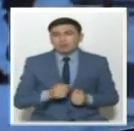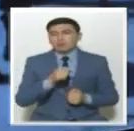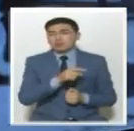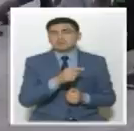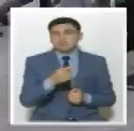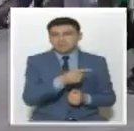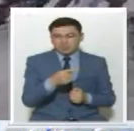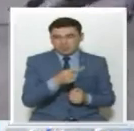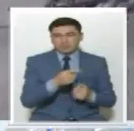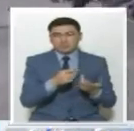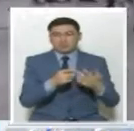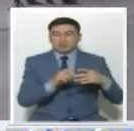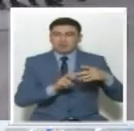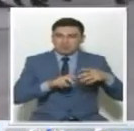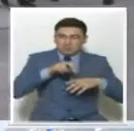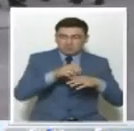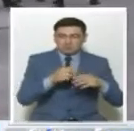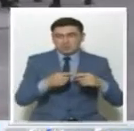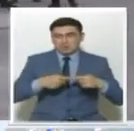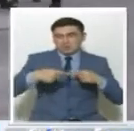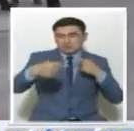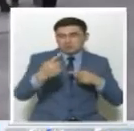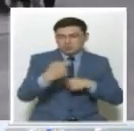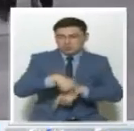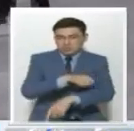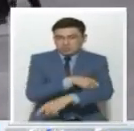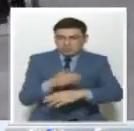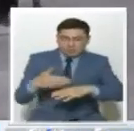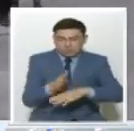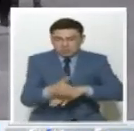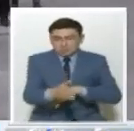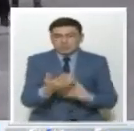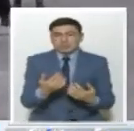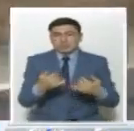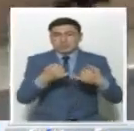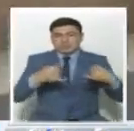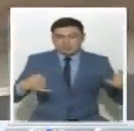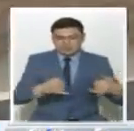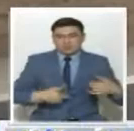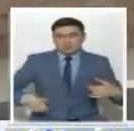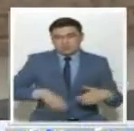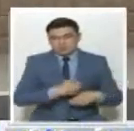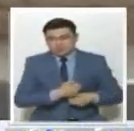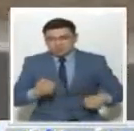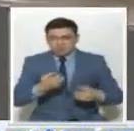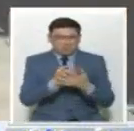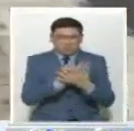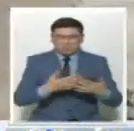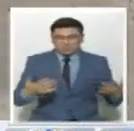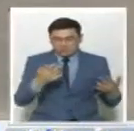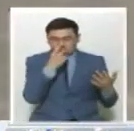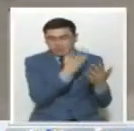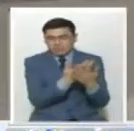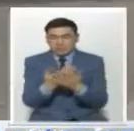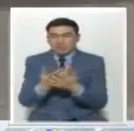қабатына көтерілу, кедергілер арқылы 100 метрлік жолақтан өту, құтқару арқанын уақытқа байлау түрлері бойынша ептіліктерін көрсетті.